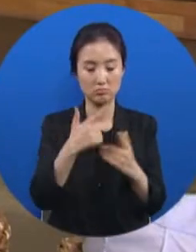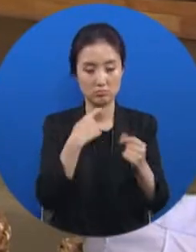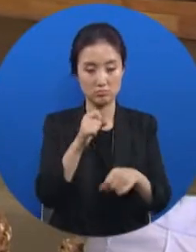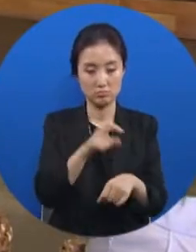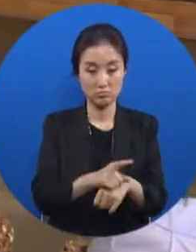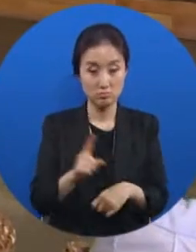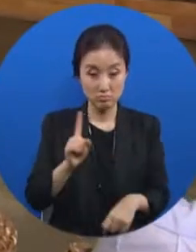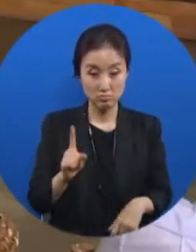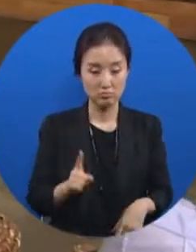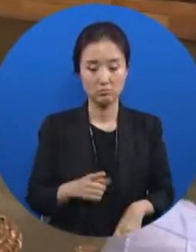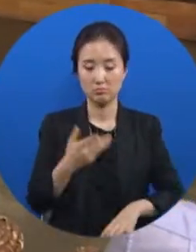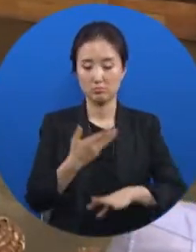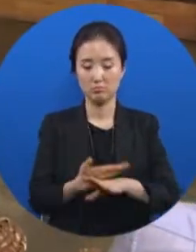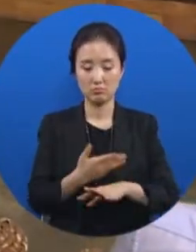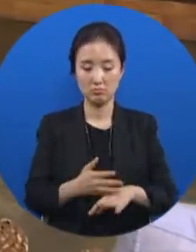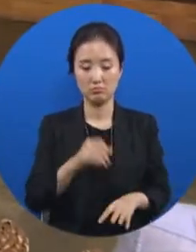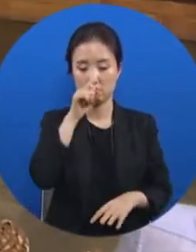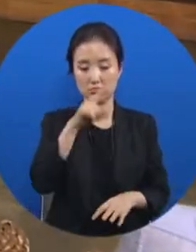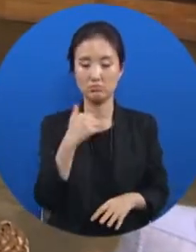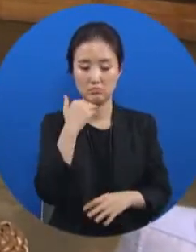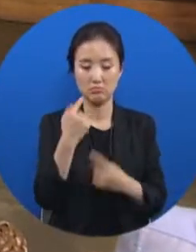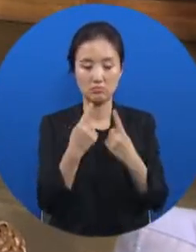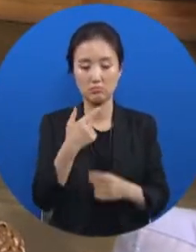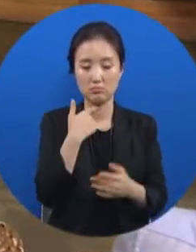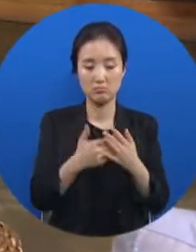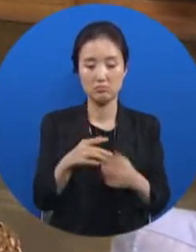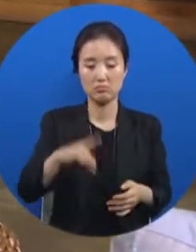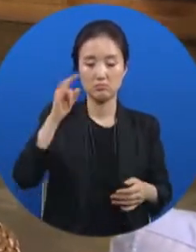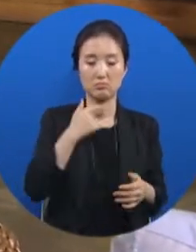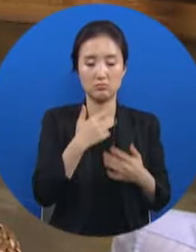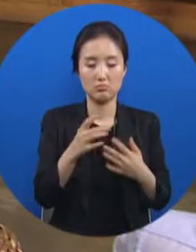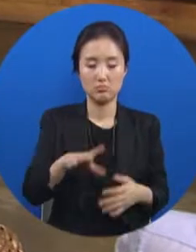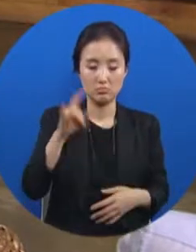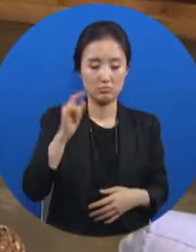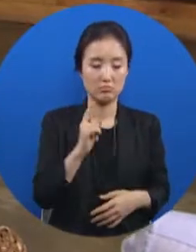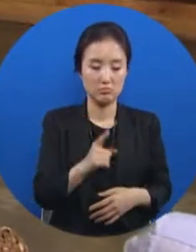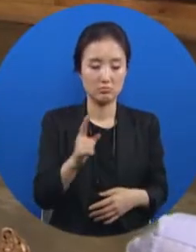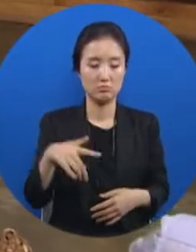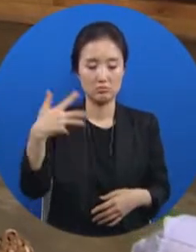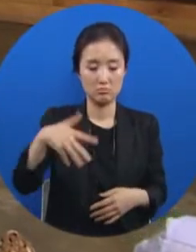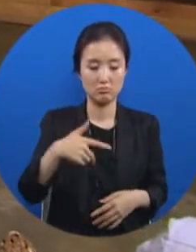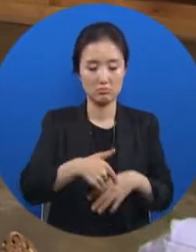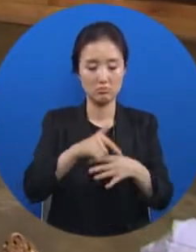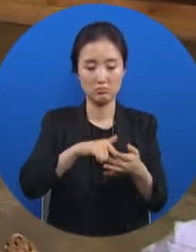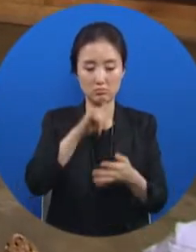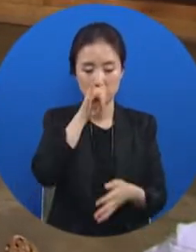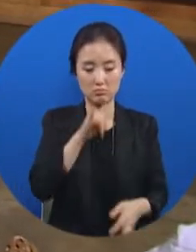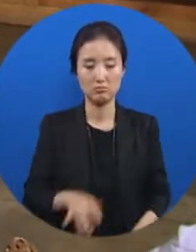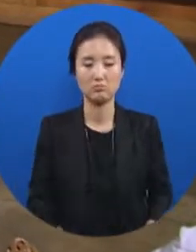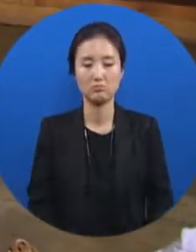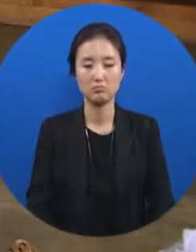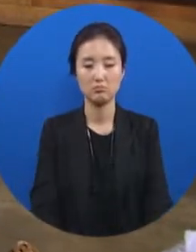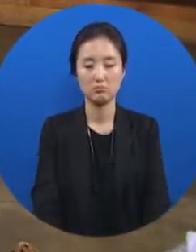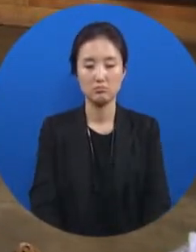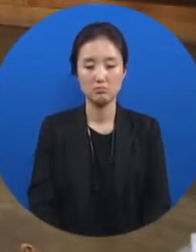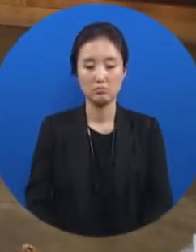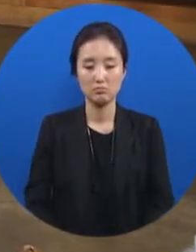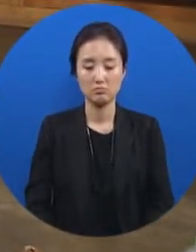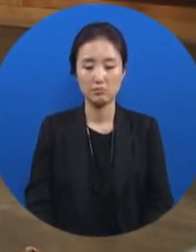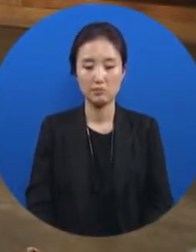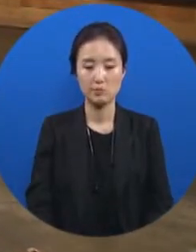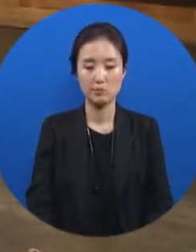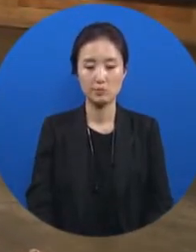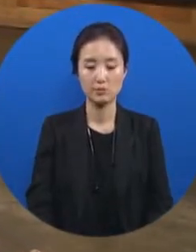기다리는 것보다는 경험을 먼저 하는 게 중요한 것 같아. 그 아버지가 이제 그 수술을 했잖아요. 어우 잘 됐대.